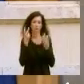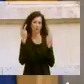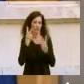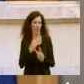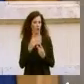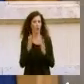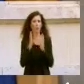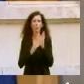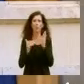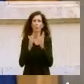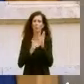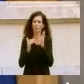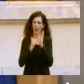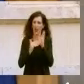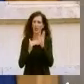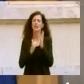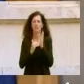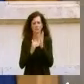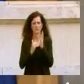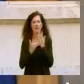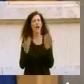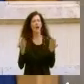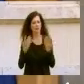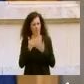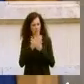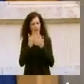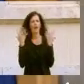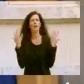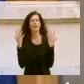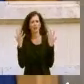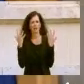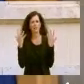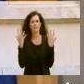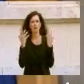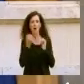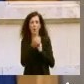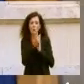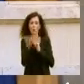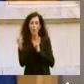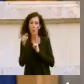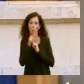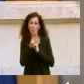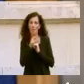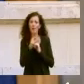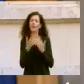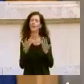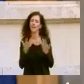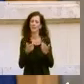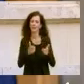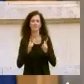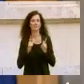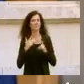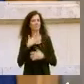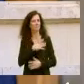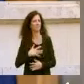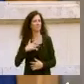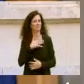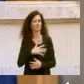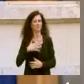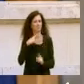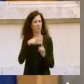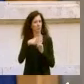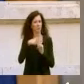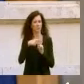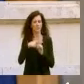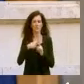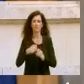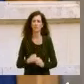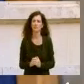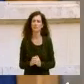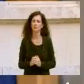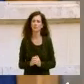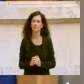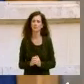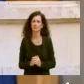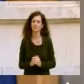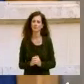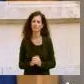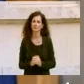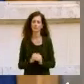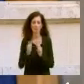ma anche con chiarezza sono incoraggianti gli ultimi monitoraggi